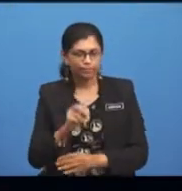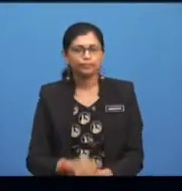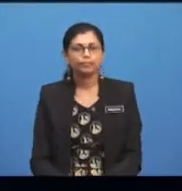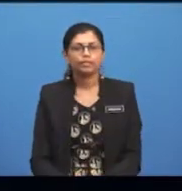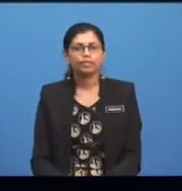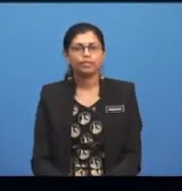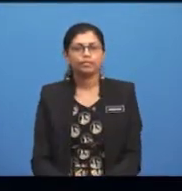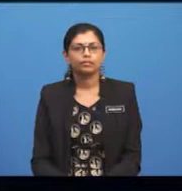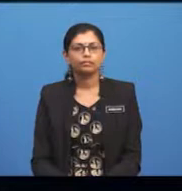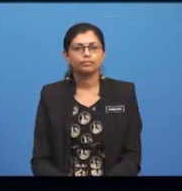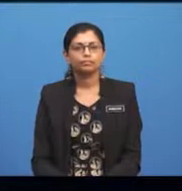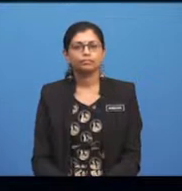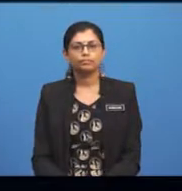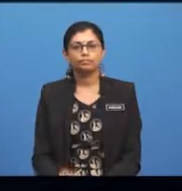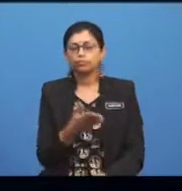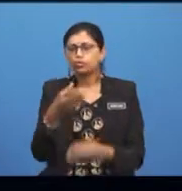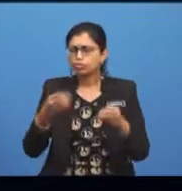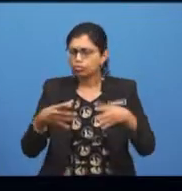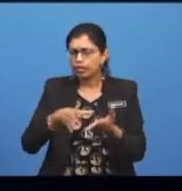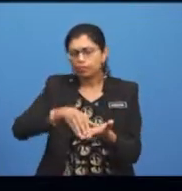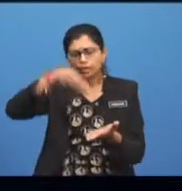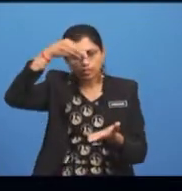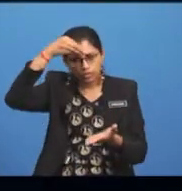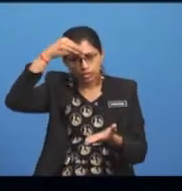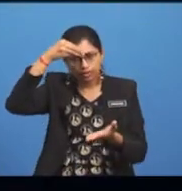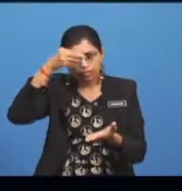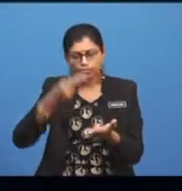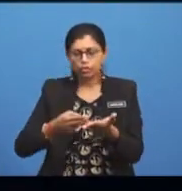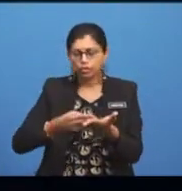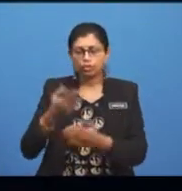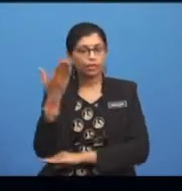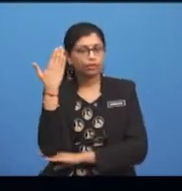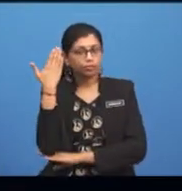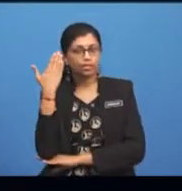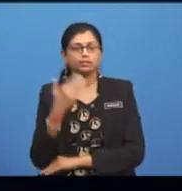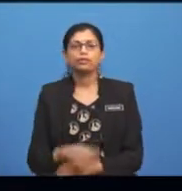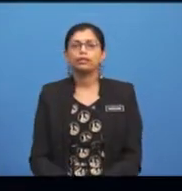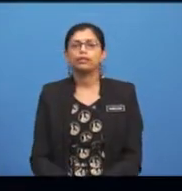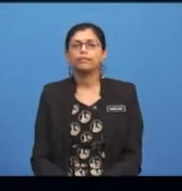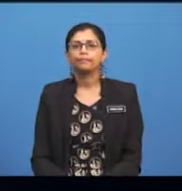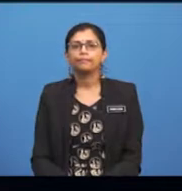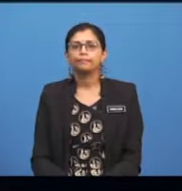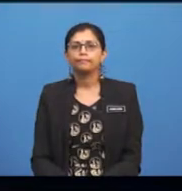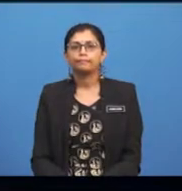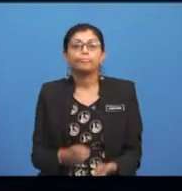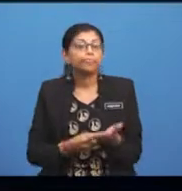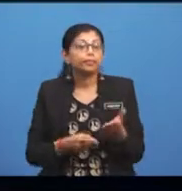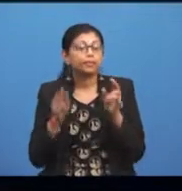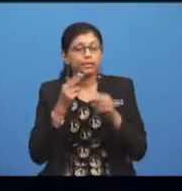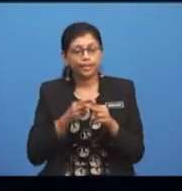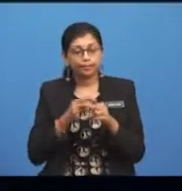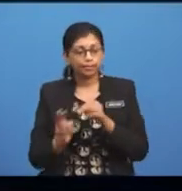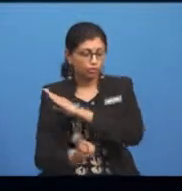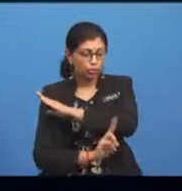Ya, murid-murid sudah belajar semasa dalam unit 3.1. Apakah